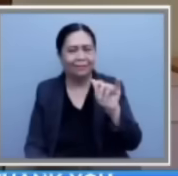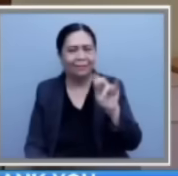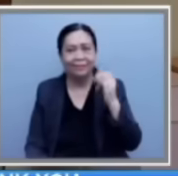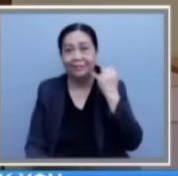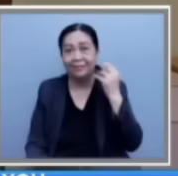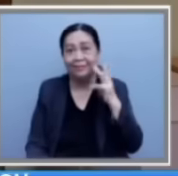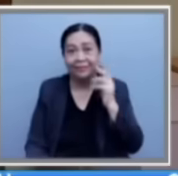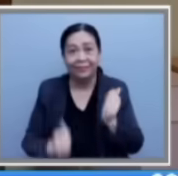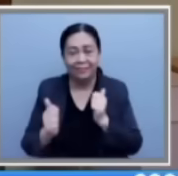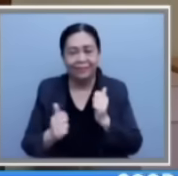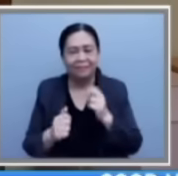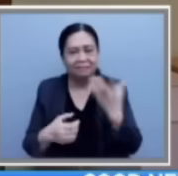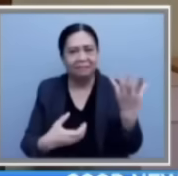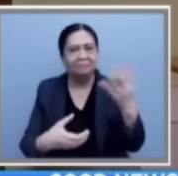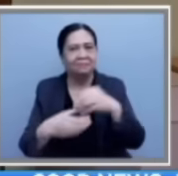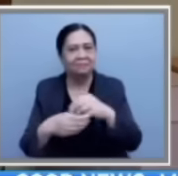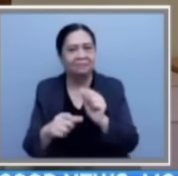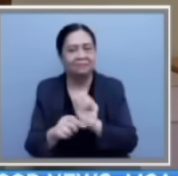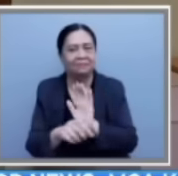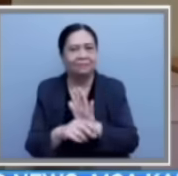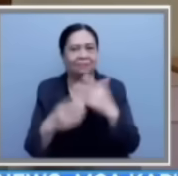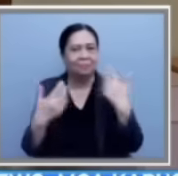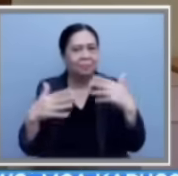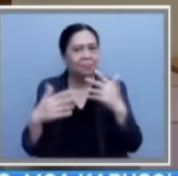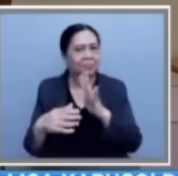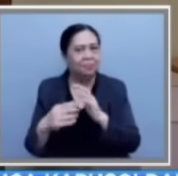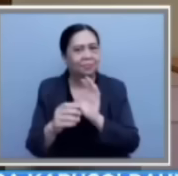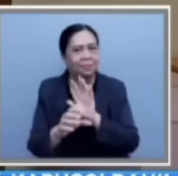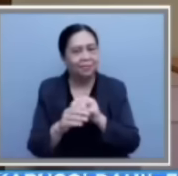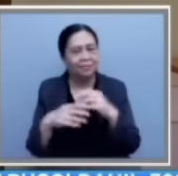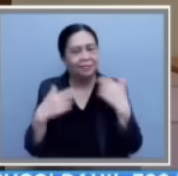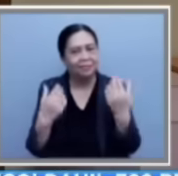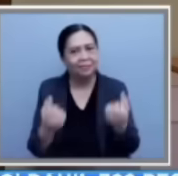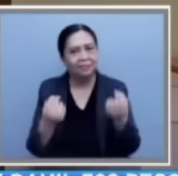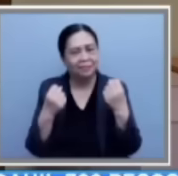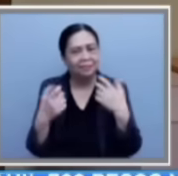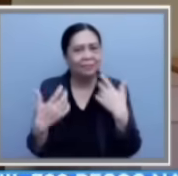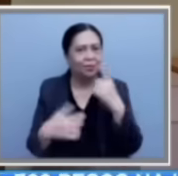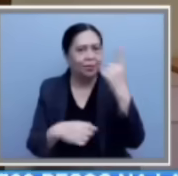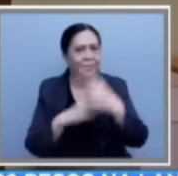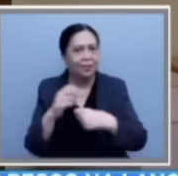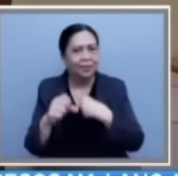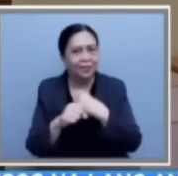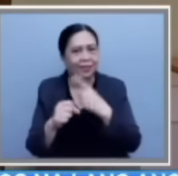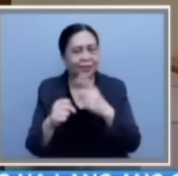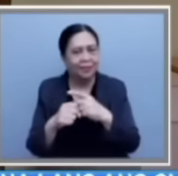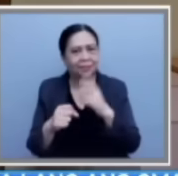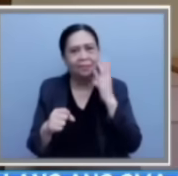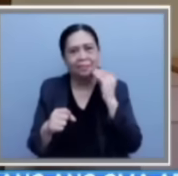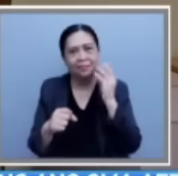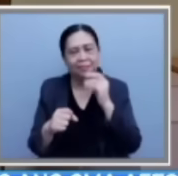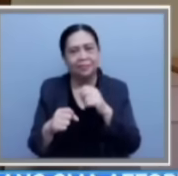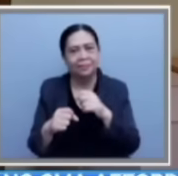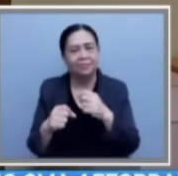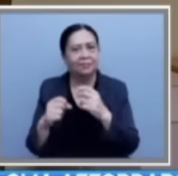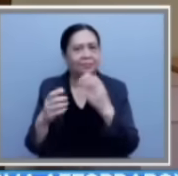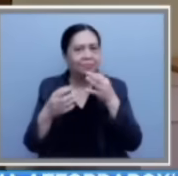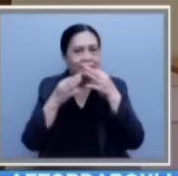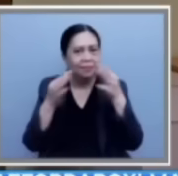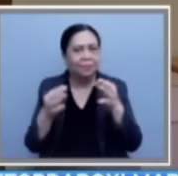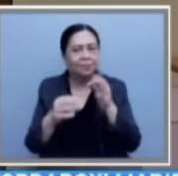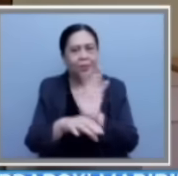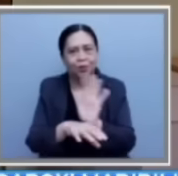so proud narating na niya Grabe Isang taon na ang kanyang super High top rating show